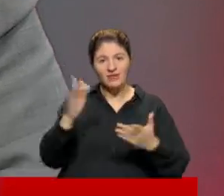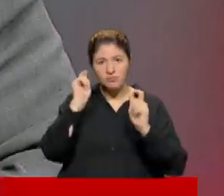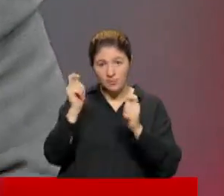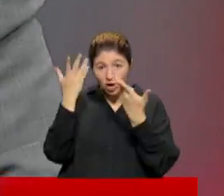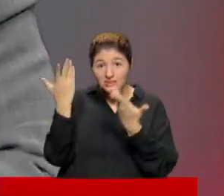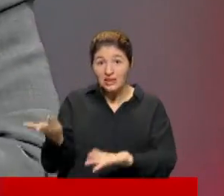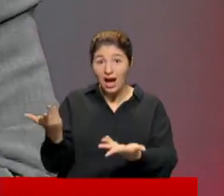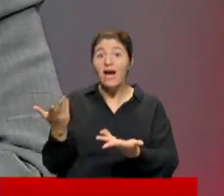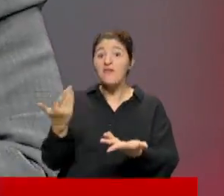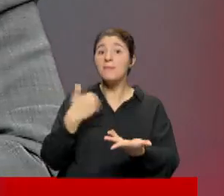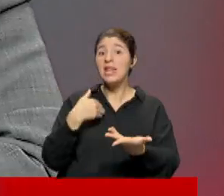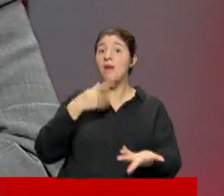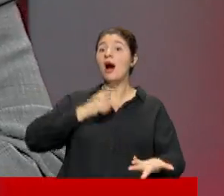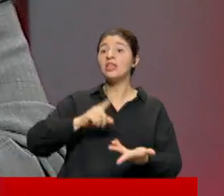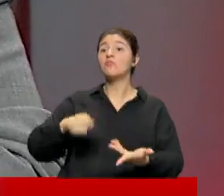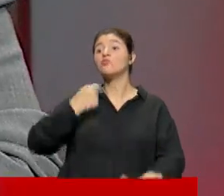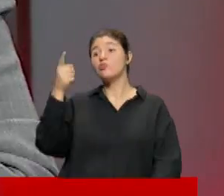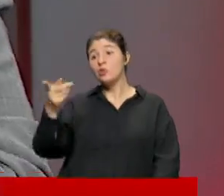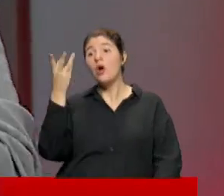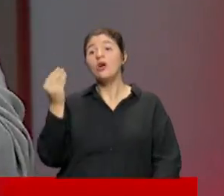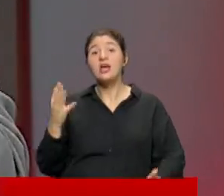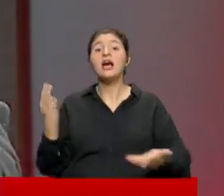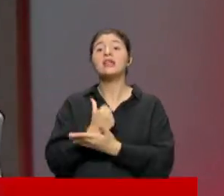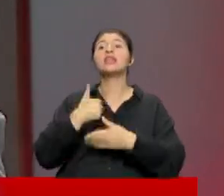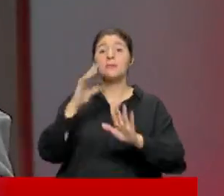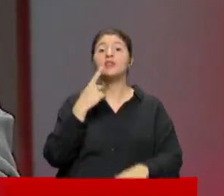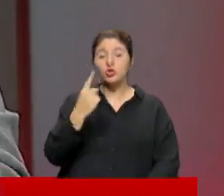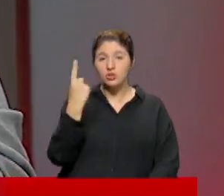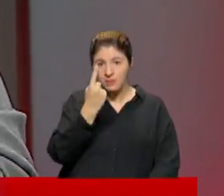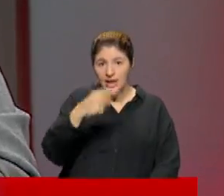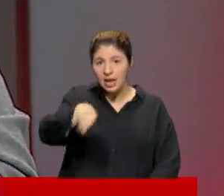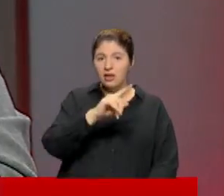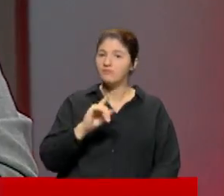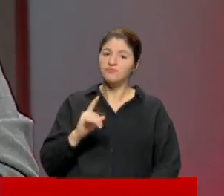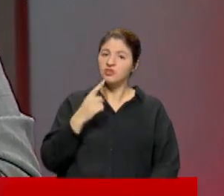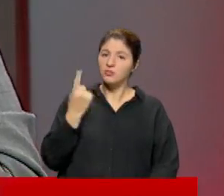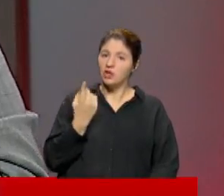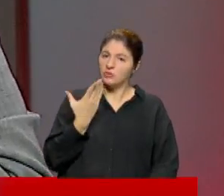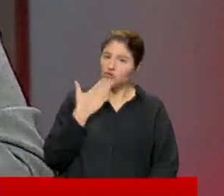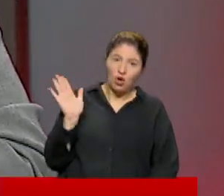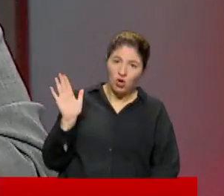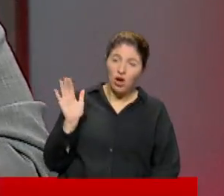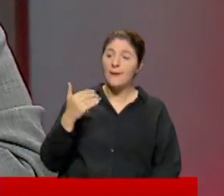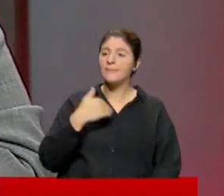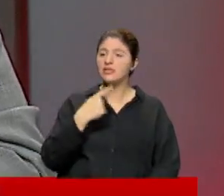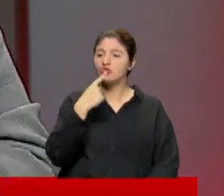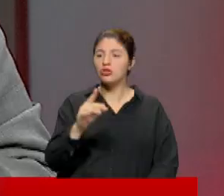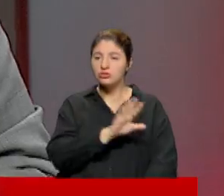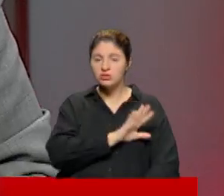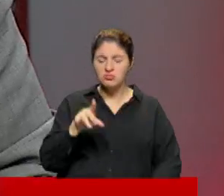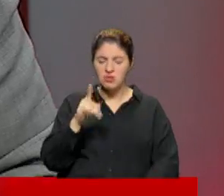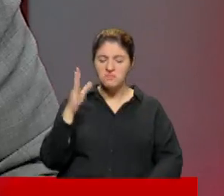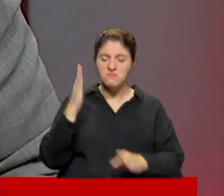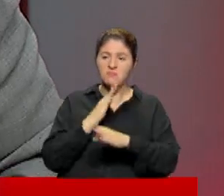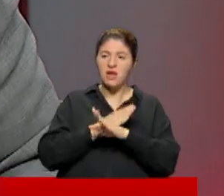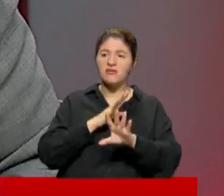edecek ve Benim adayım filanca olursa kazanamayız diyorsa birileri diyebilecek bir şeyimiz yok Biz diyoruz ki Bu